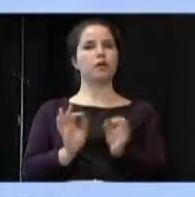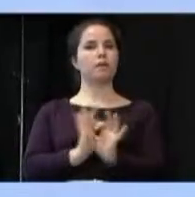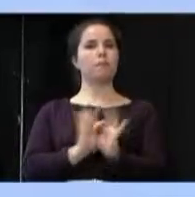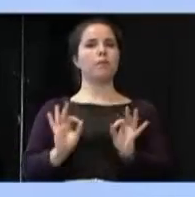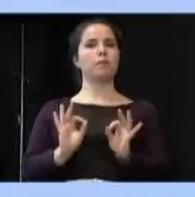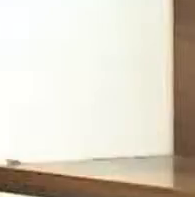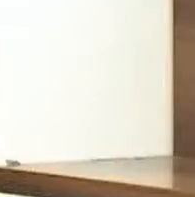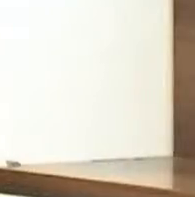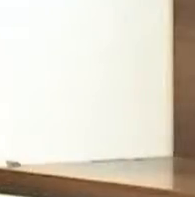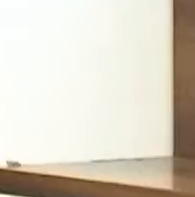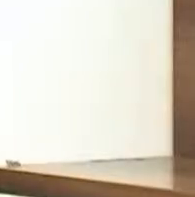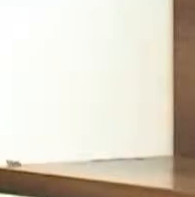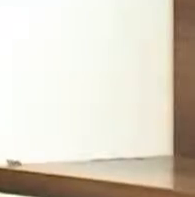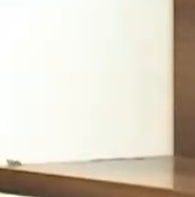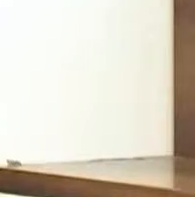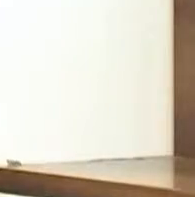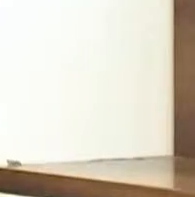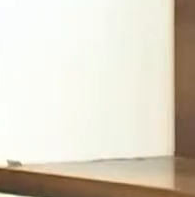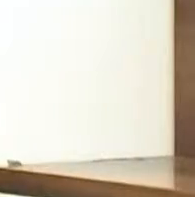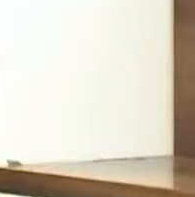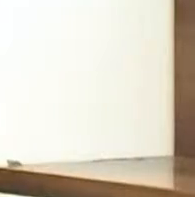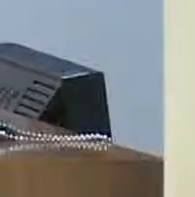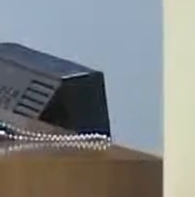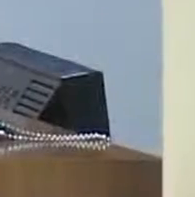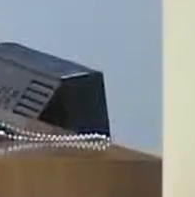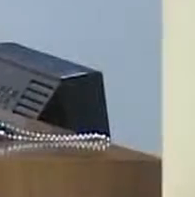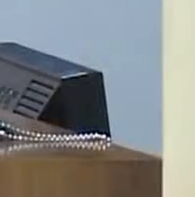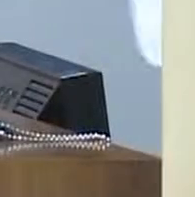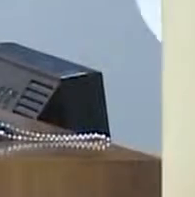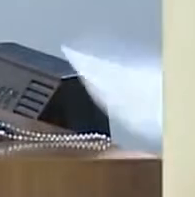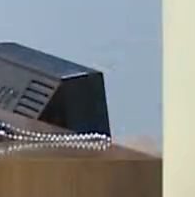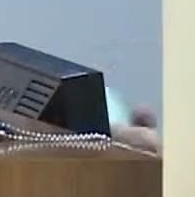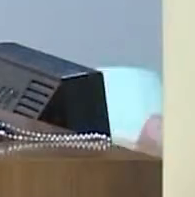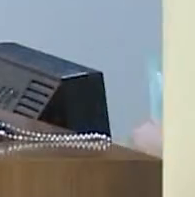të pjesën e vetë. Pas denoncimeve për rishvet në portalin Shqipëria që